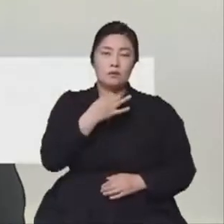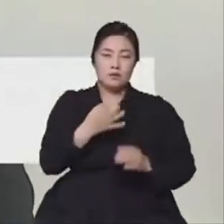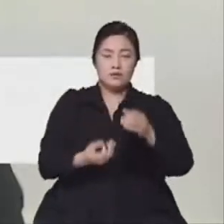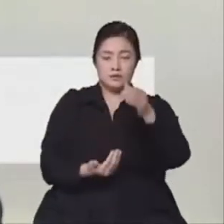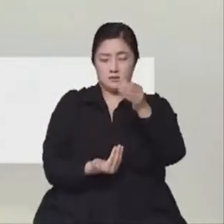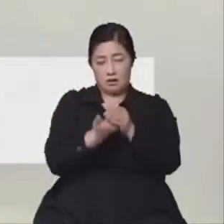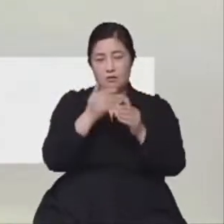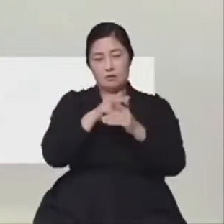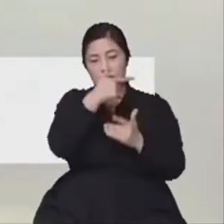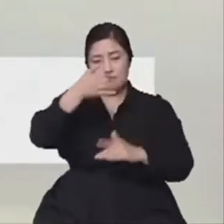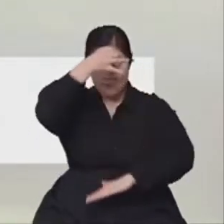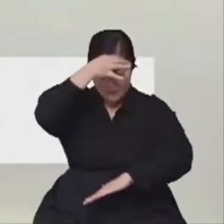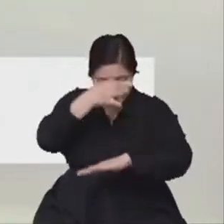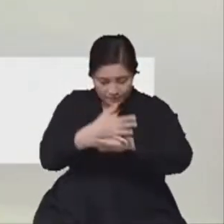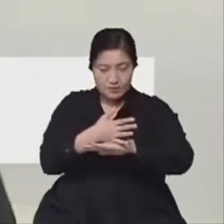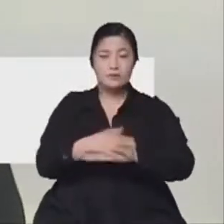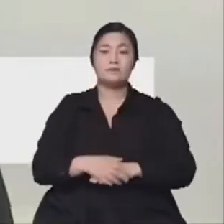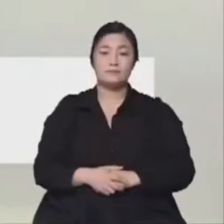한번 사과드립니다.